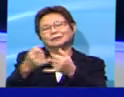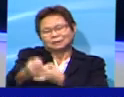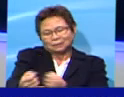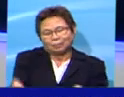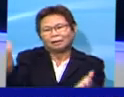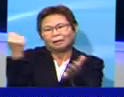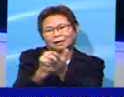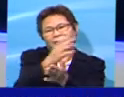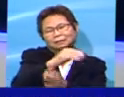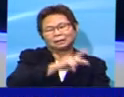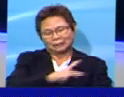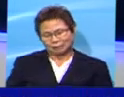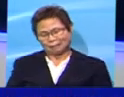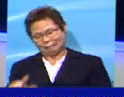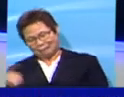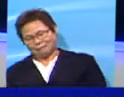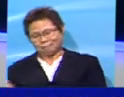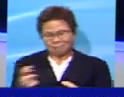dan kementerian lain.